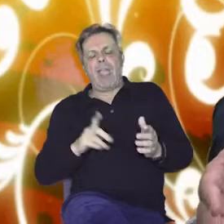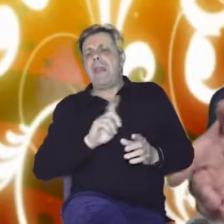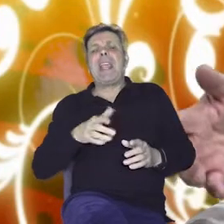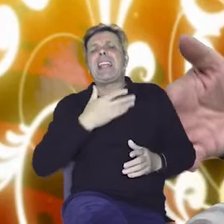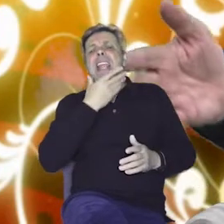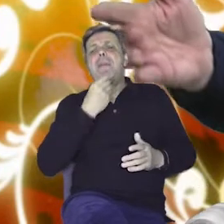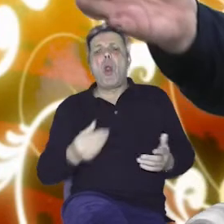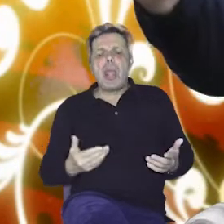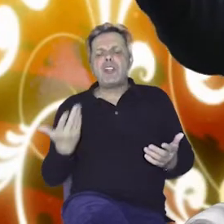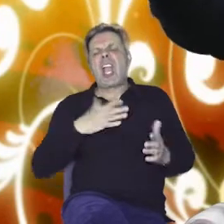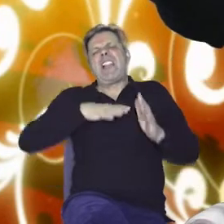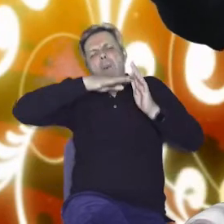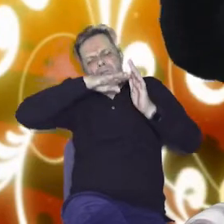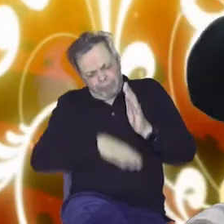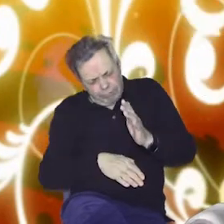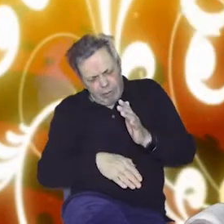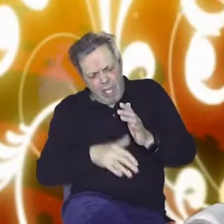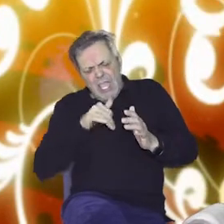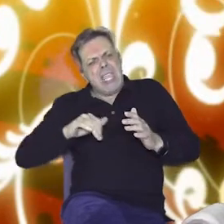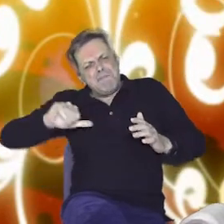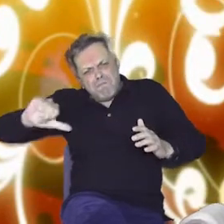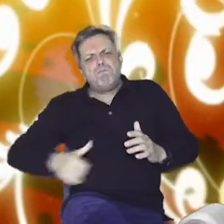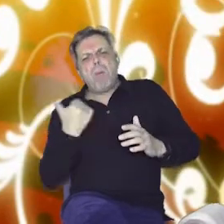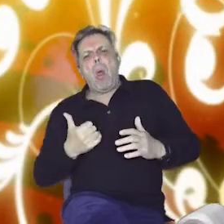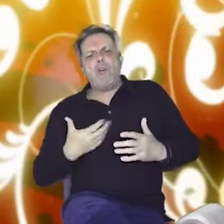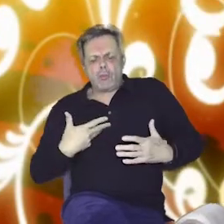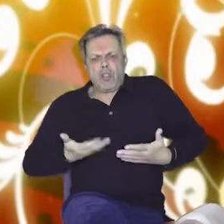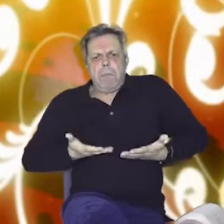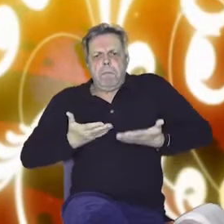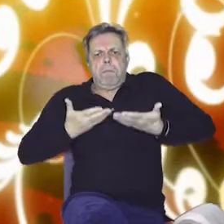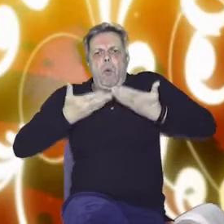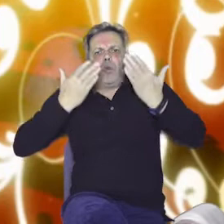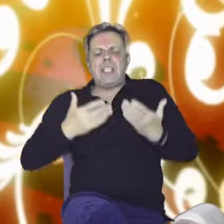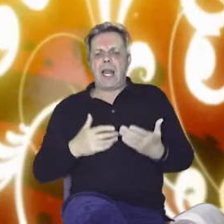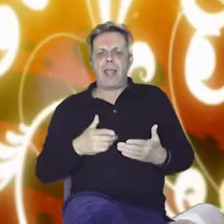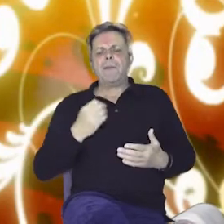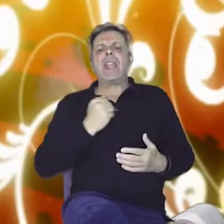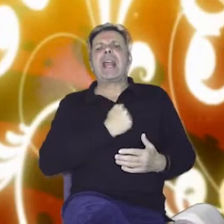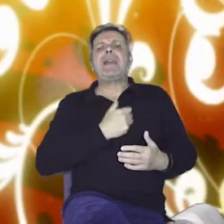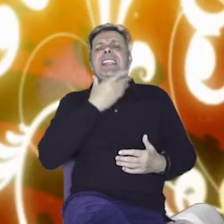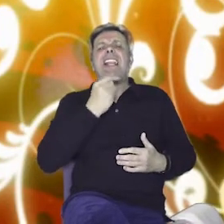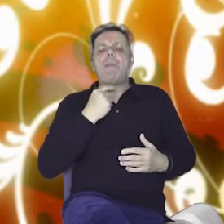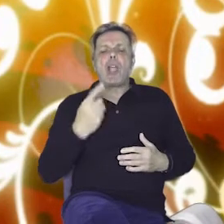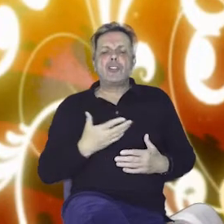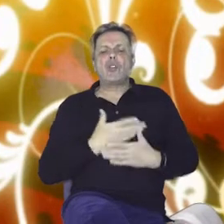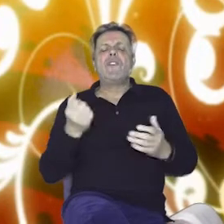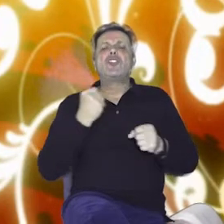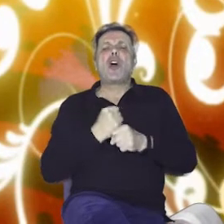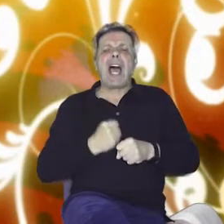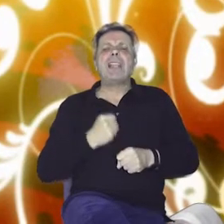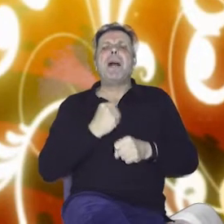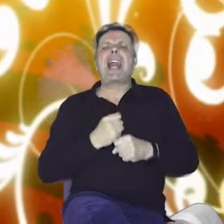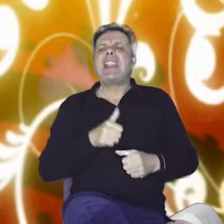smo potonuli pa se ponovo polako uzdizali. To Dalmatinci lijepo kažu, sve što radim, radim iz